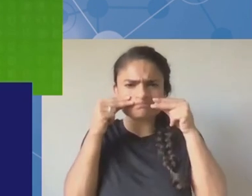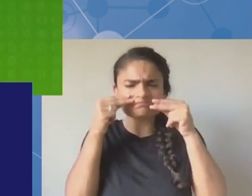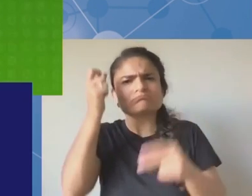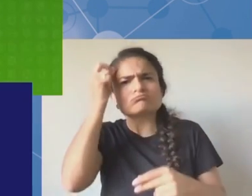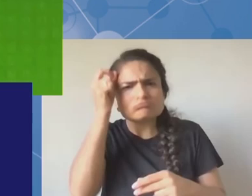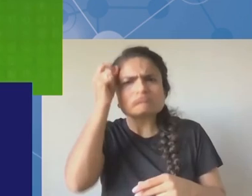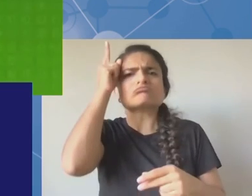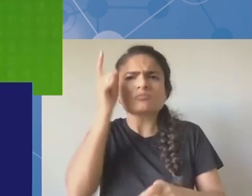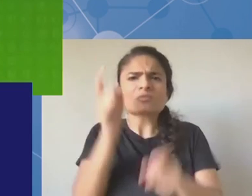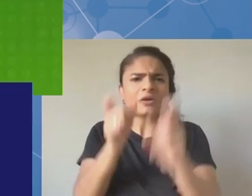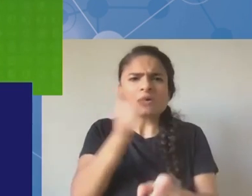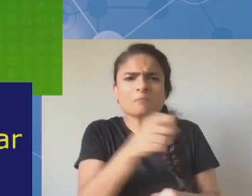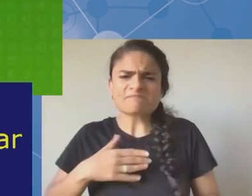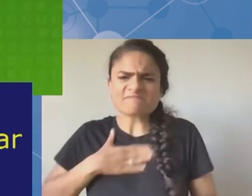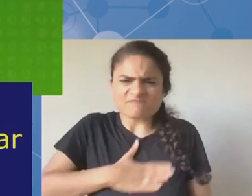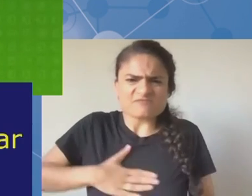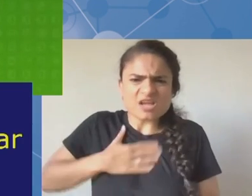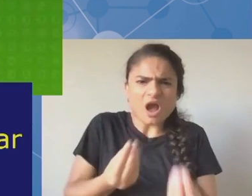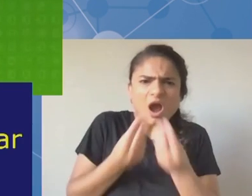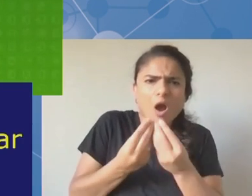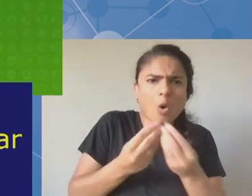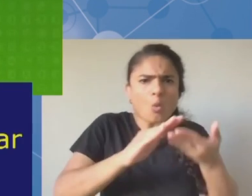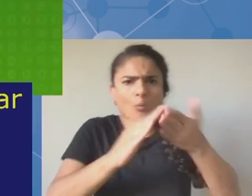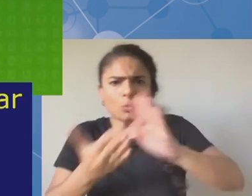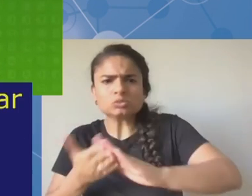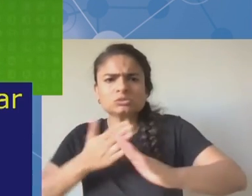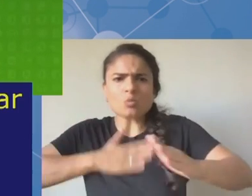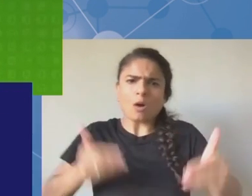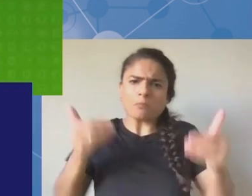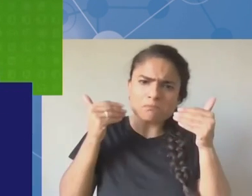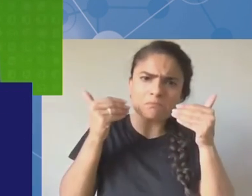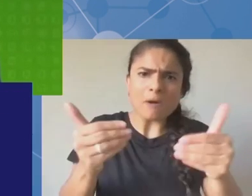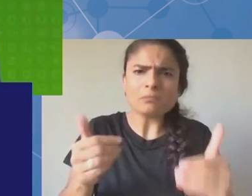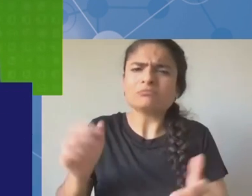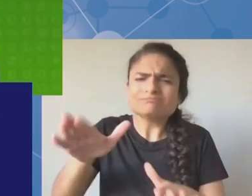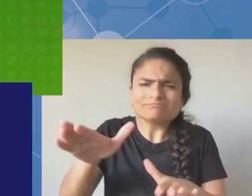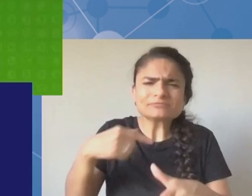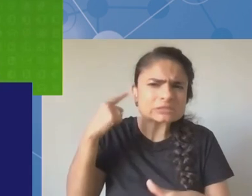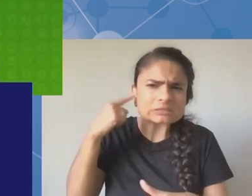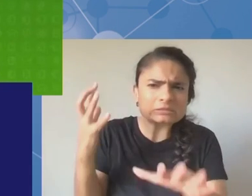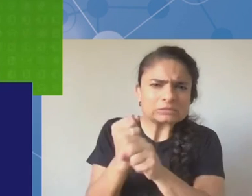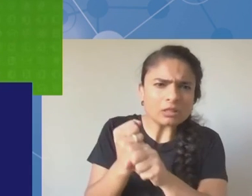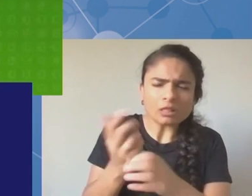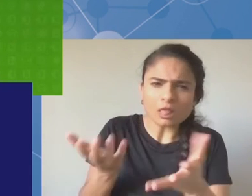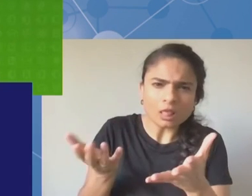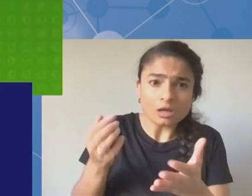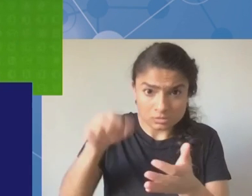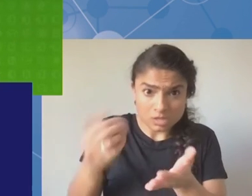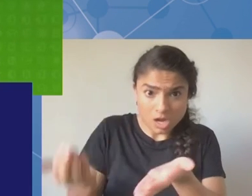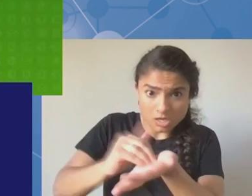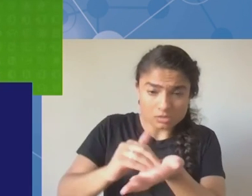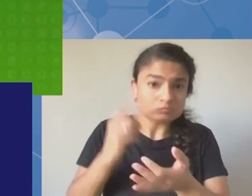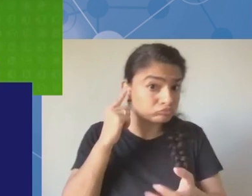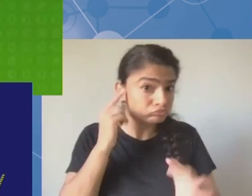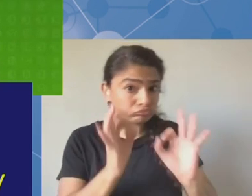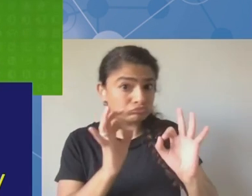вообще не слышали с самого начала. Ты мог бы начать все сначала? Да. А сейчас меня слышно? Да,